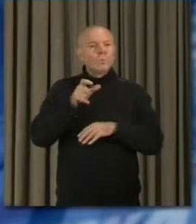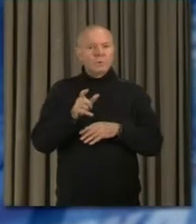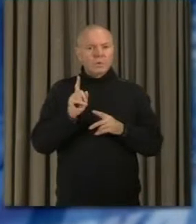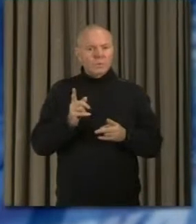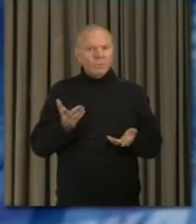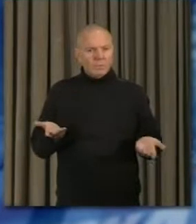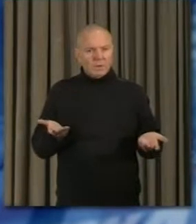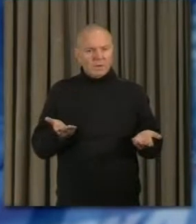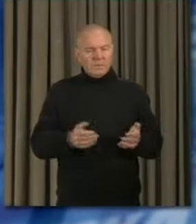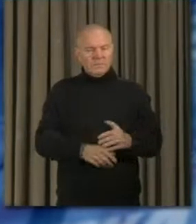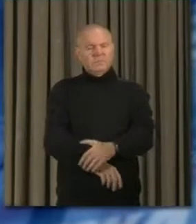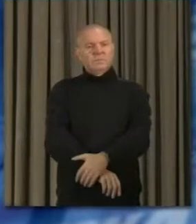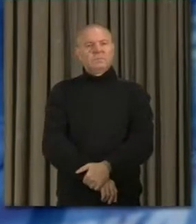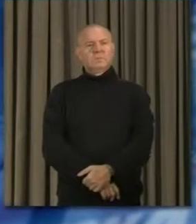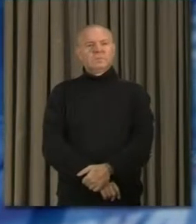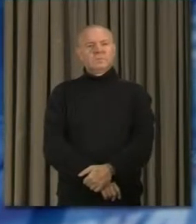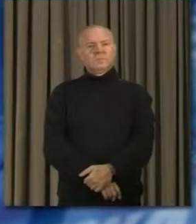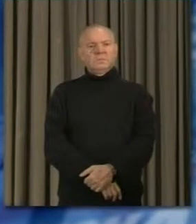l'esatta causa del decesso.